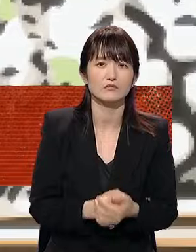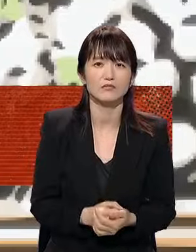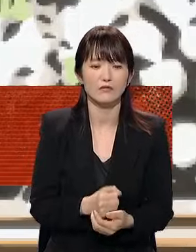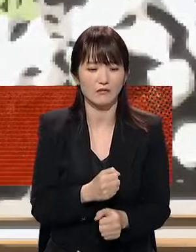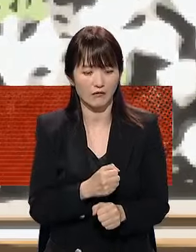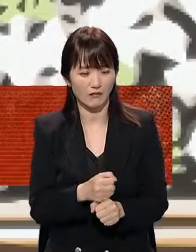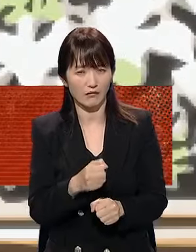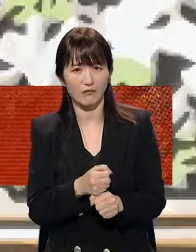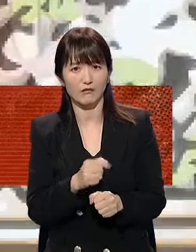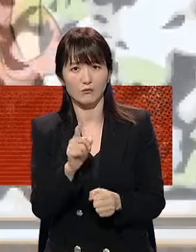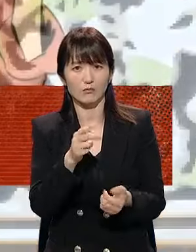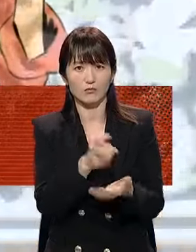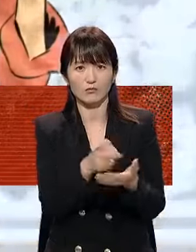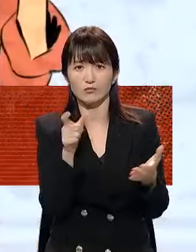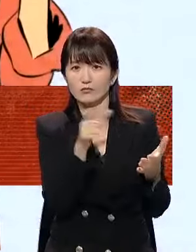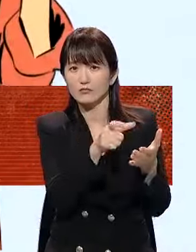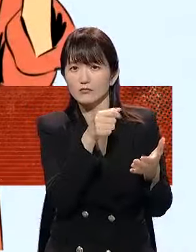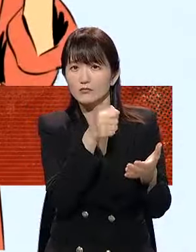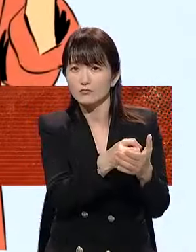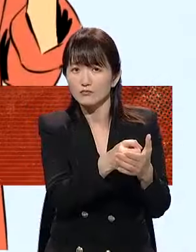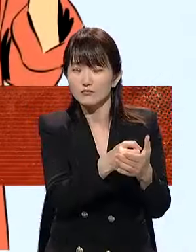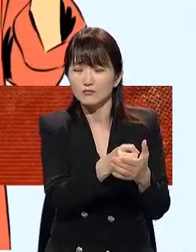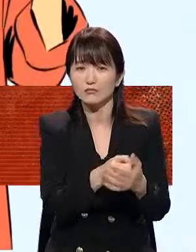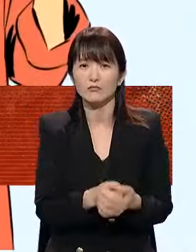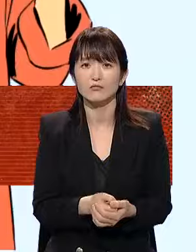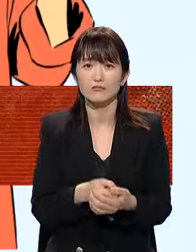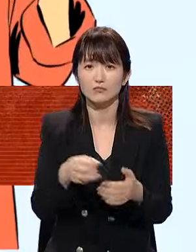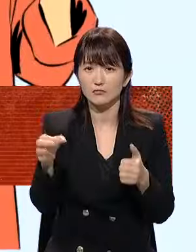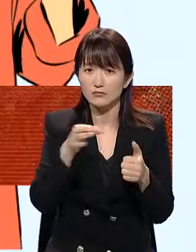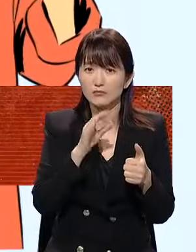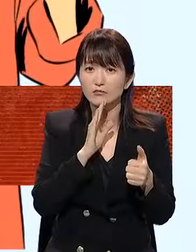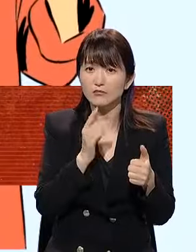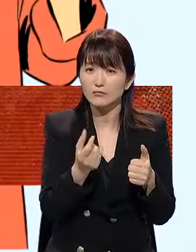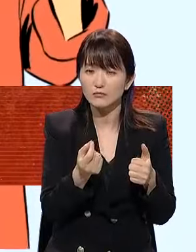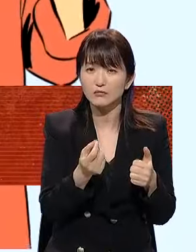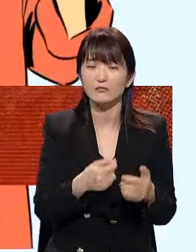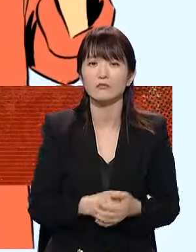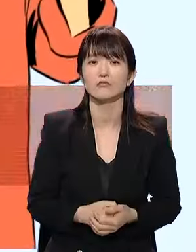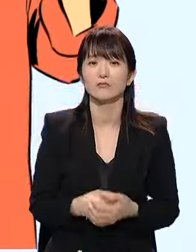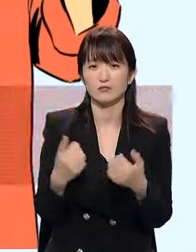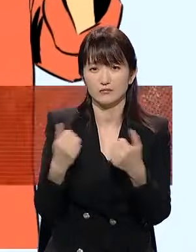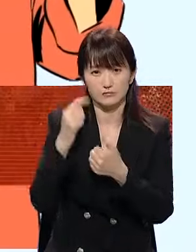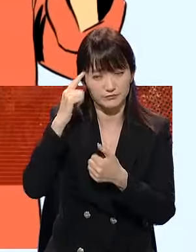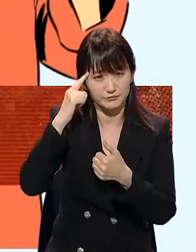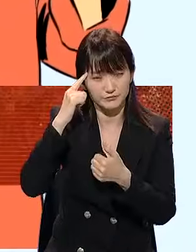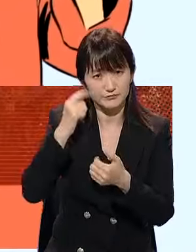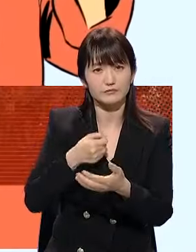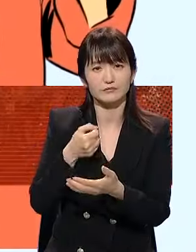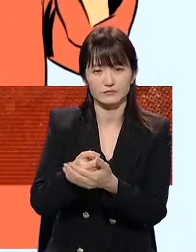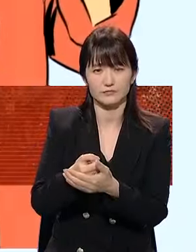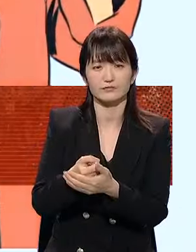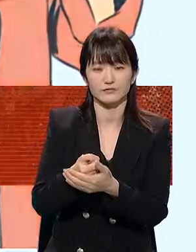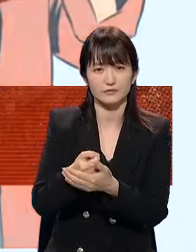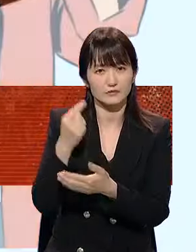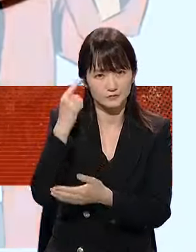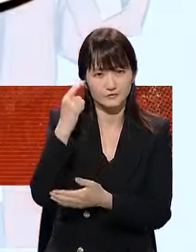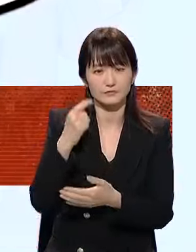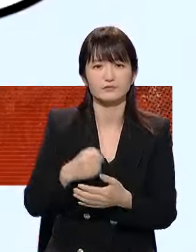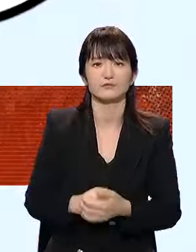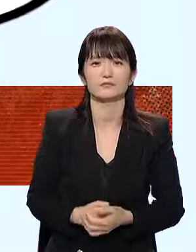사연자는 측에도 정해져 있지 않냐 경조사비 받는게 맞는 것 같다고 따졌고 회의에서 의견을 듣기 로했습니다 하지만